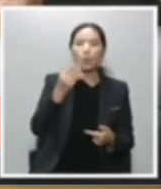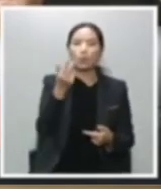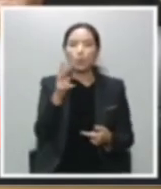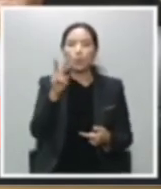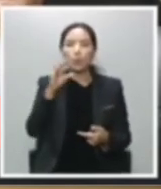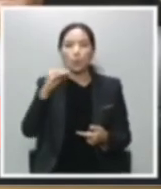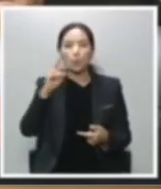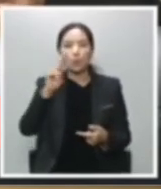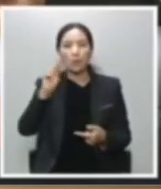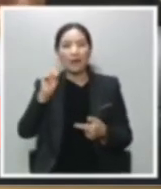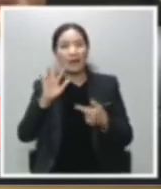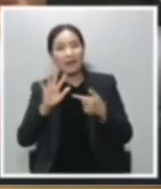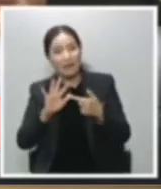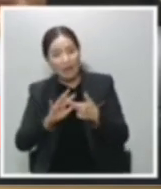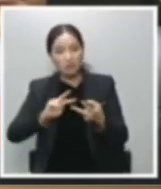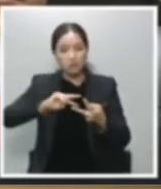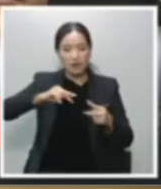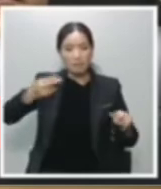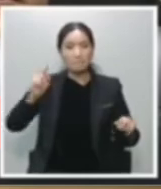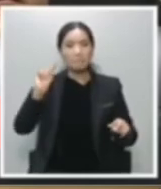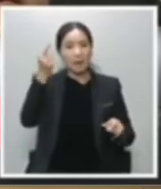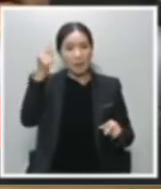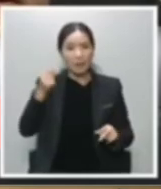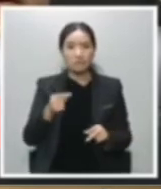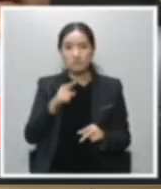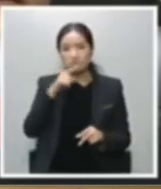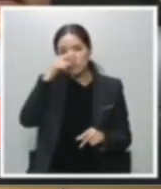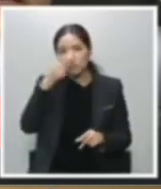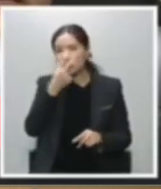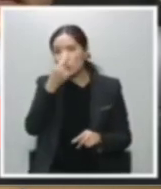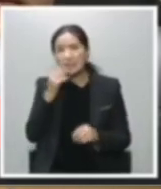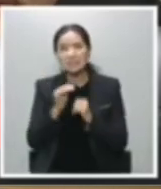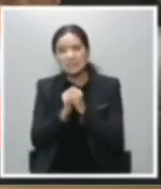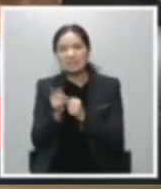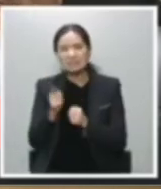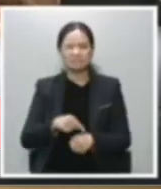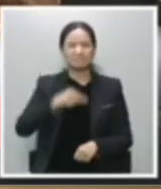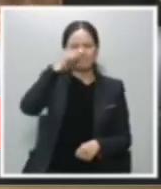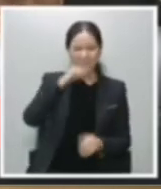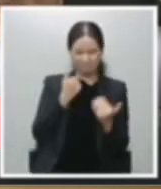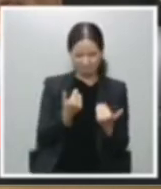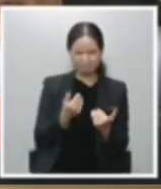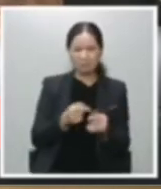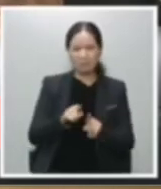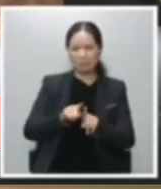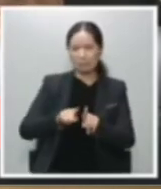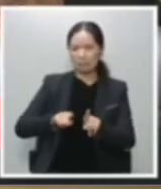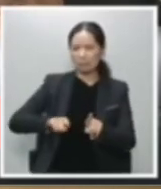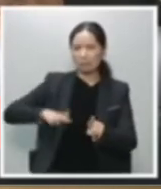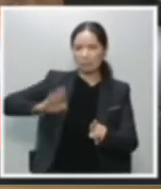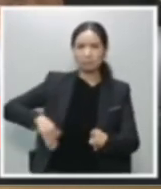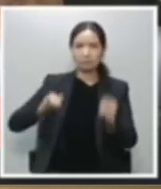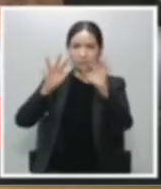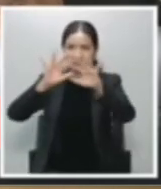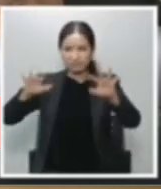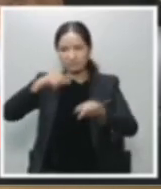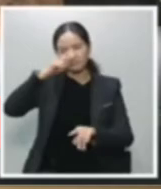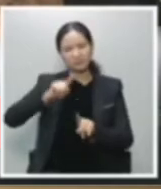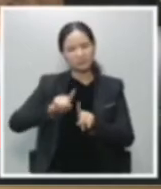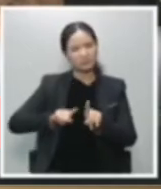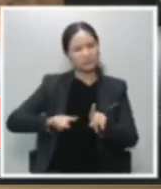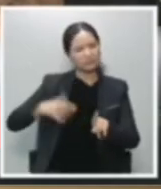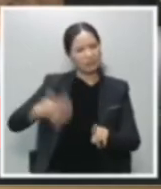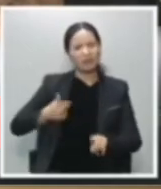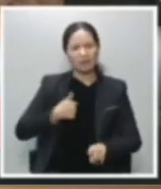ขณะนี้เนี่ยครับผมว่าเศรษฐกิจประเทศไทยเราเนี่ยล้าหลังกว่าหลายๆประเทศในอาเซียนด้วยซ้ำไปผมขออนุญาตท่านประธานนะ